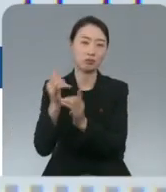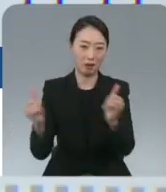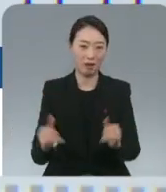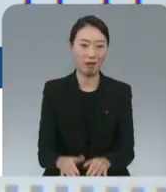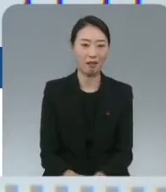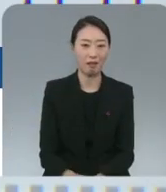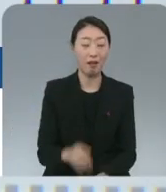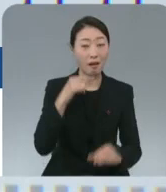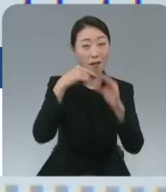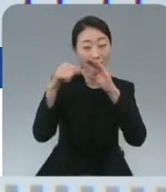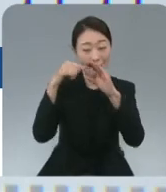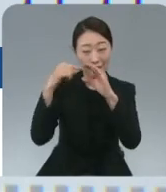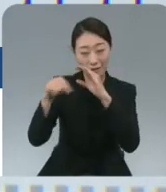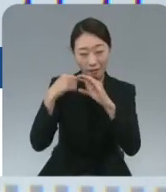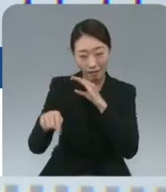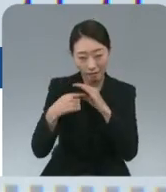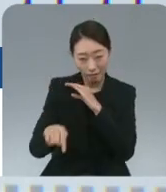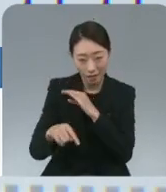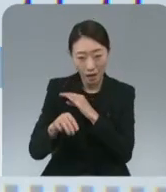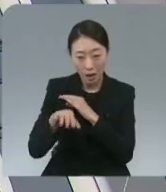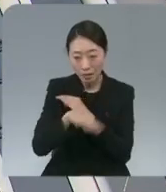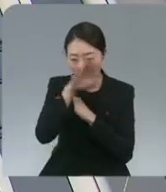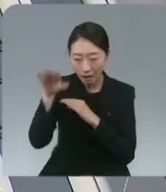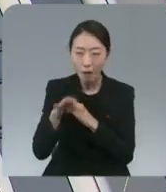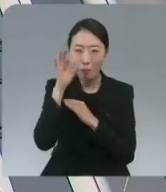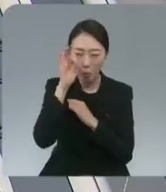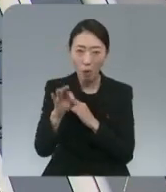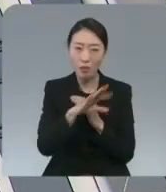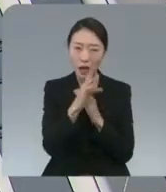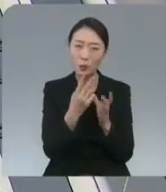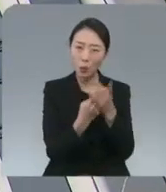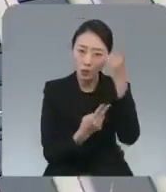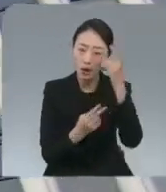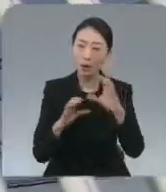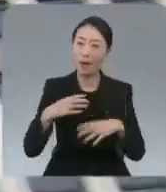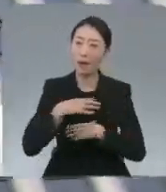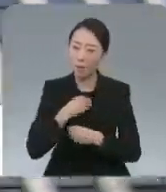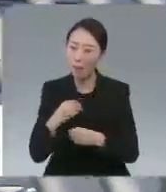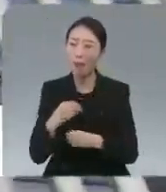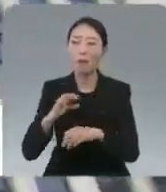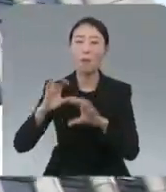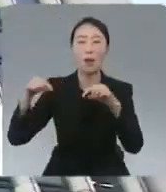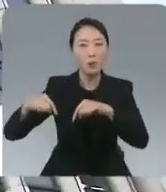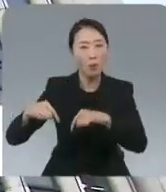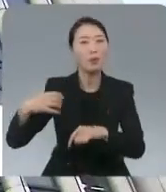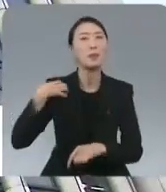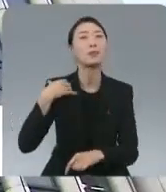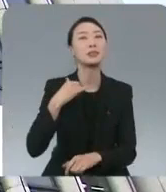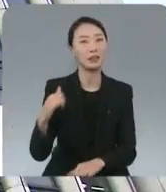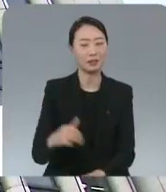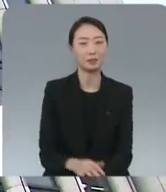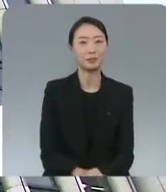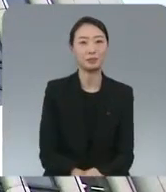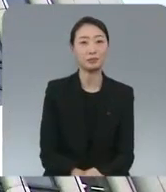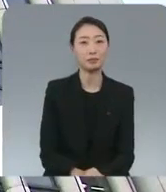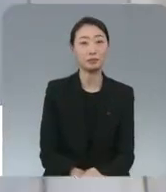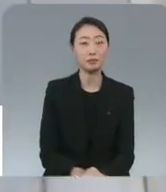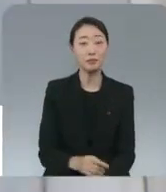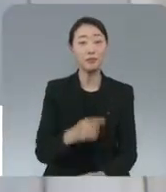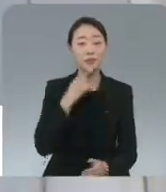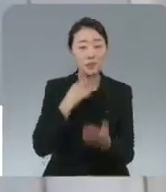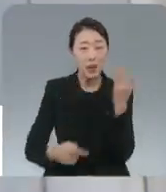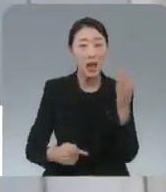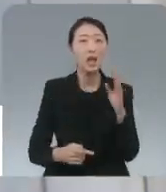polisi memperkirakan 49 penerima email tersebut masuk ke laman situs web fishing namun dilaporkan tidak terdapat informasi